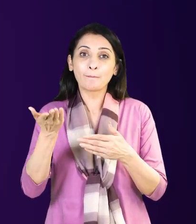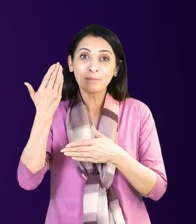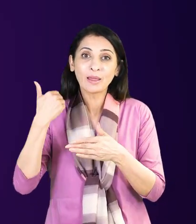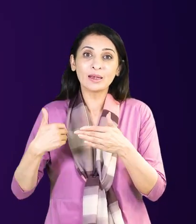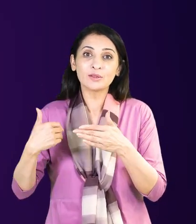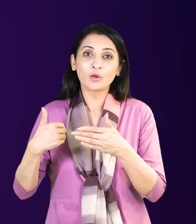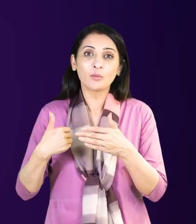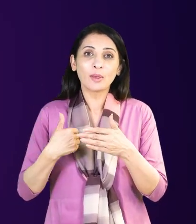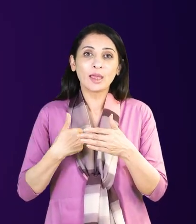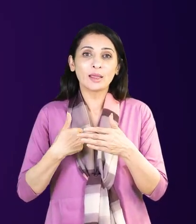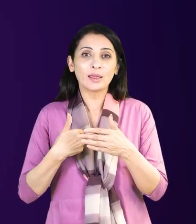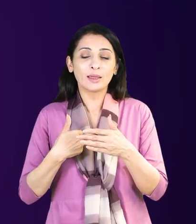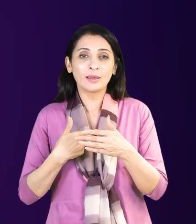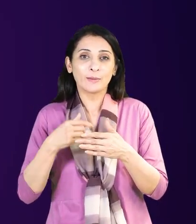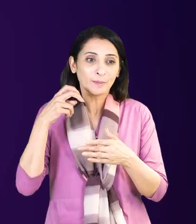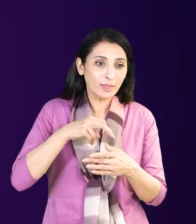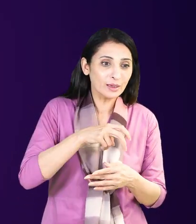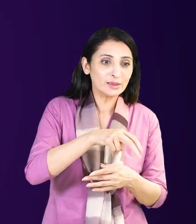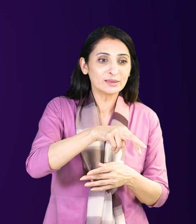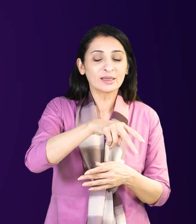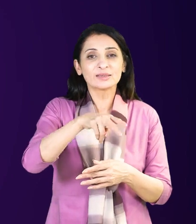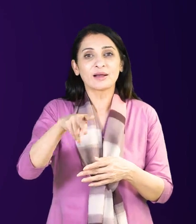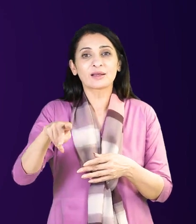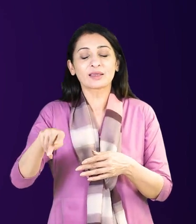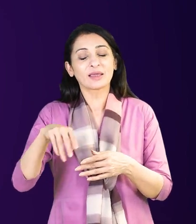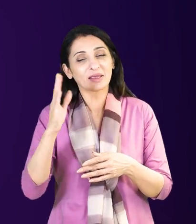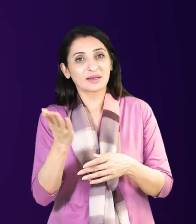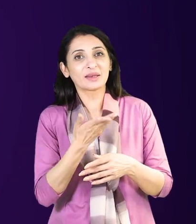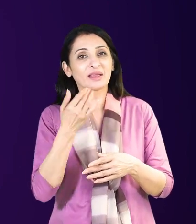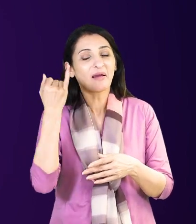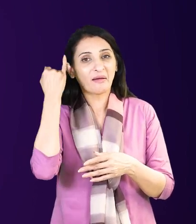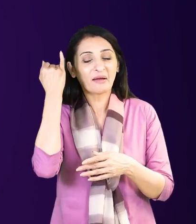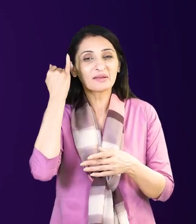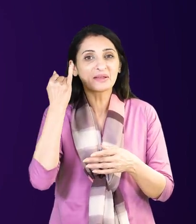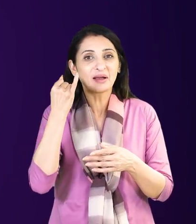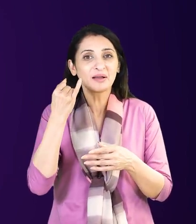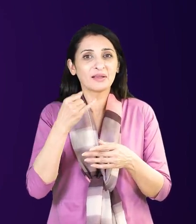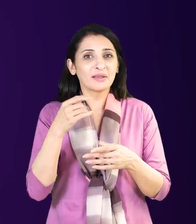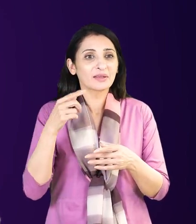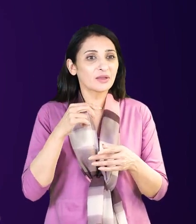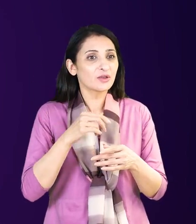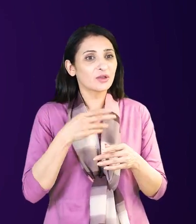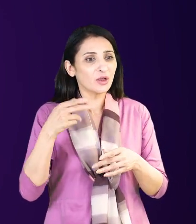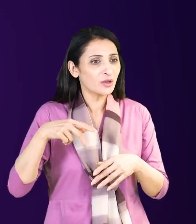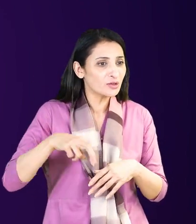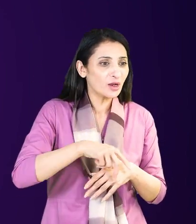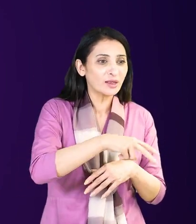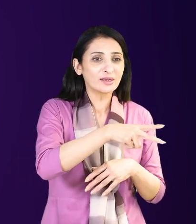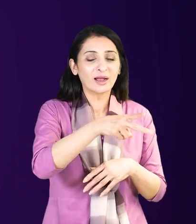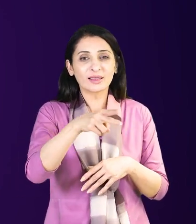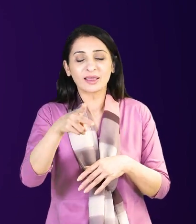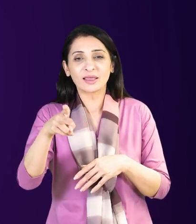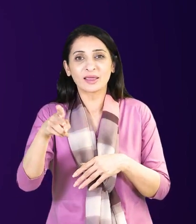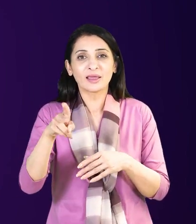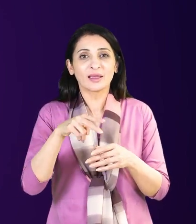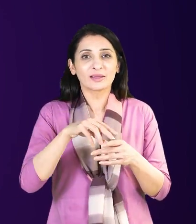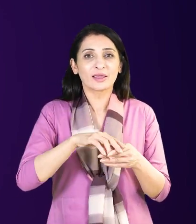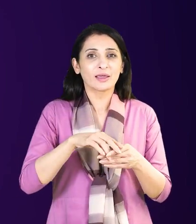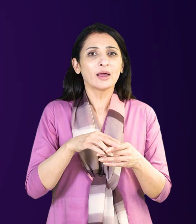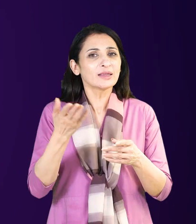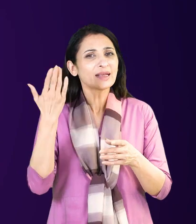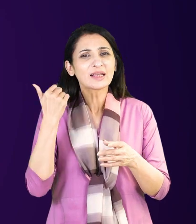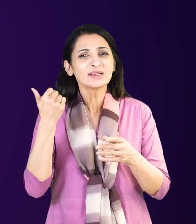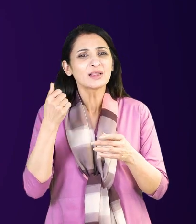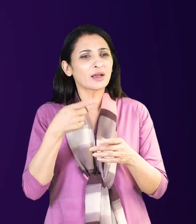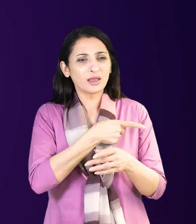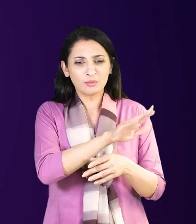तो मैं डोर टू डोर मैंने एक नया आइडिया कॉन्सेप्ट इंट्रोड्यूस किया कि लेट्स प्रोवाइड दिस सर्विस टू डोर टू डोर। और ये ऐसा नहीं कि जैसे कि ट्यूशन्स पे